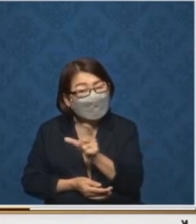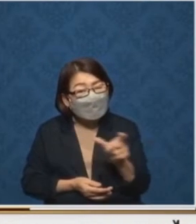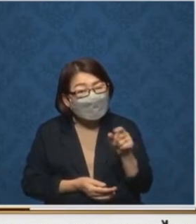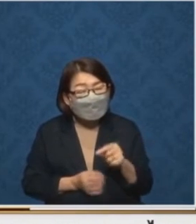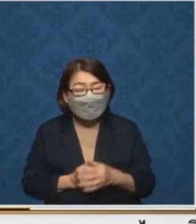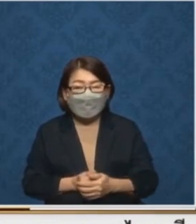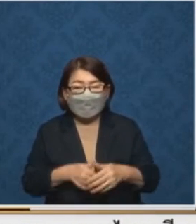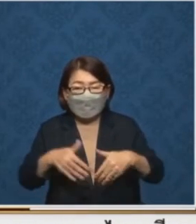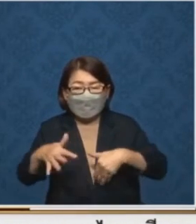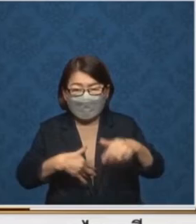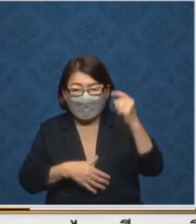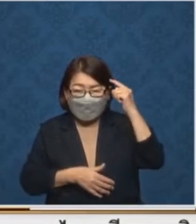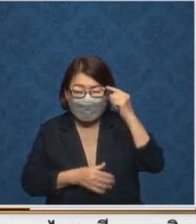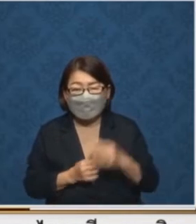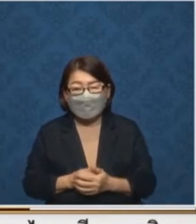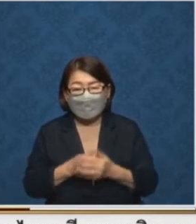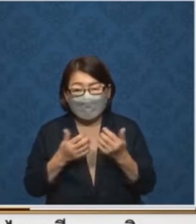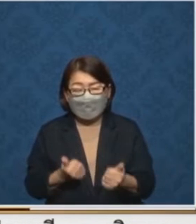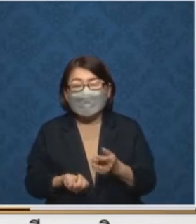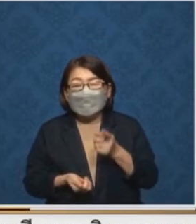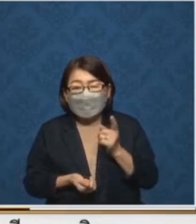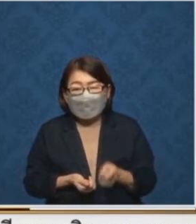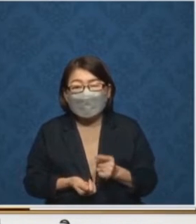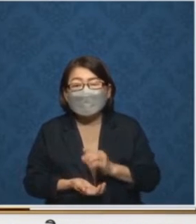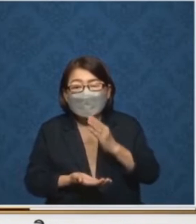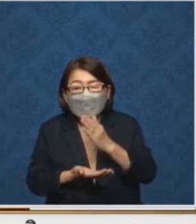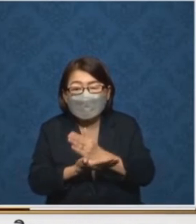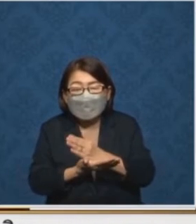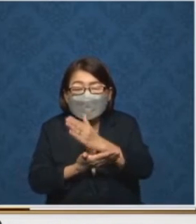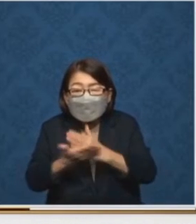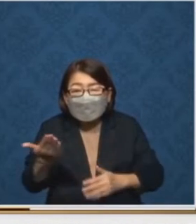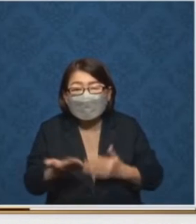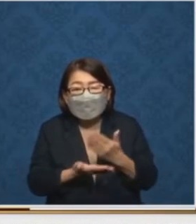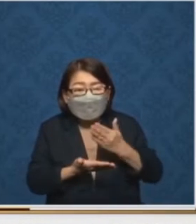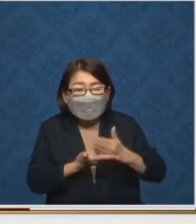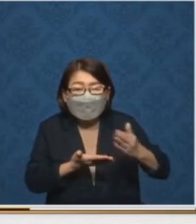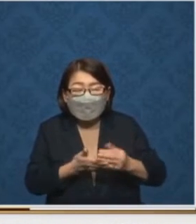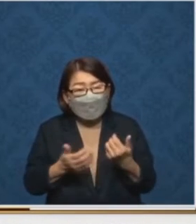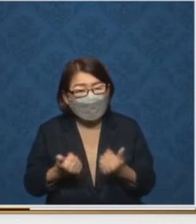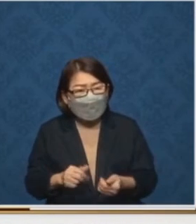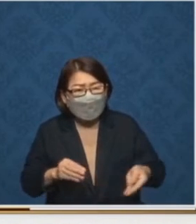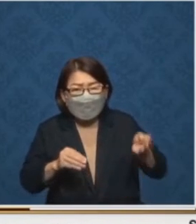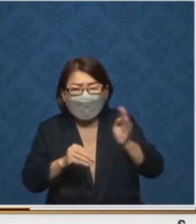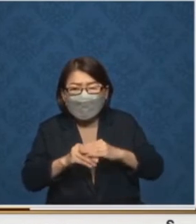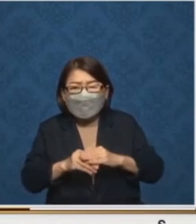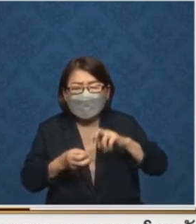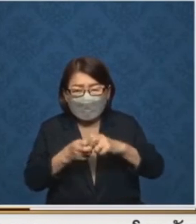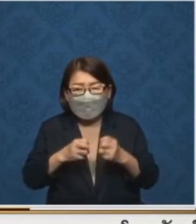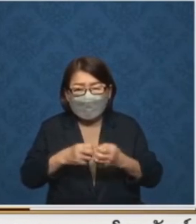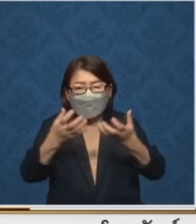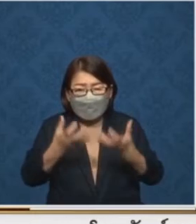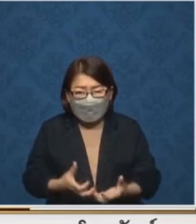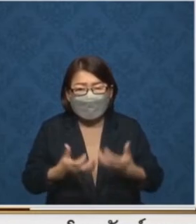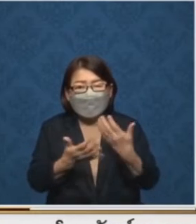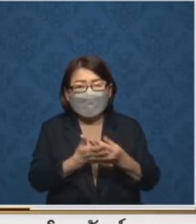้เงินนี้อย่างไรนะครบคุ้มค่าหรอไม่ไปดูสไลด์แผนต่ไปครับรฐบาตัดสินใจผิดพลาด